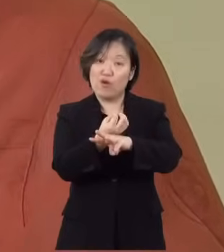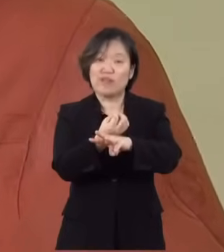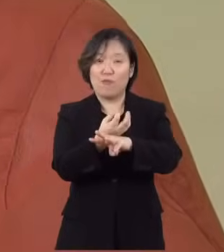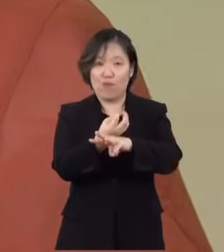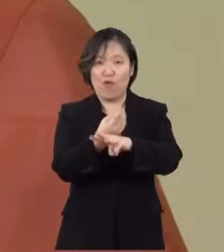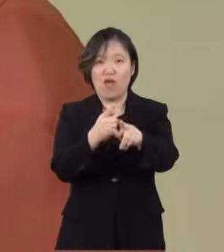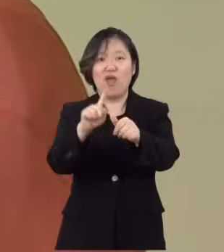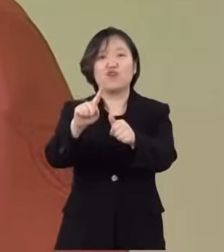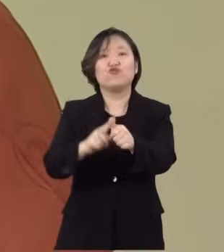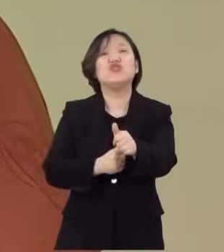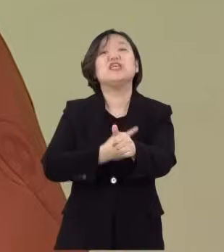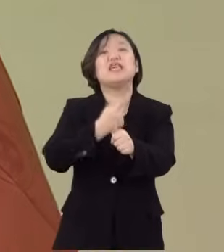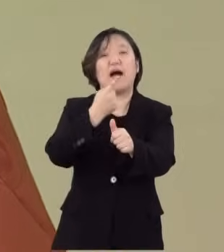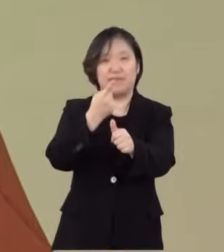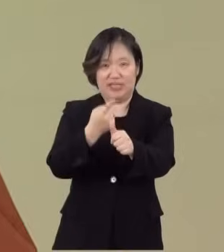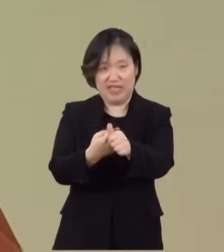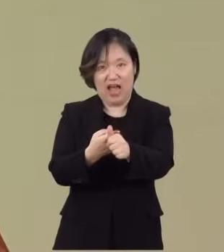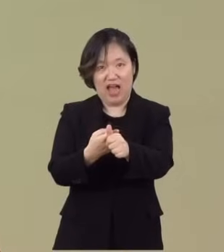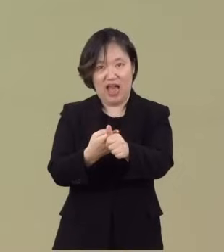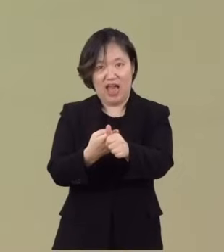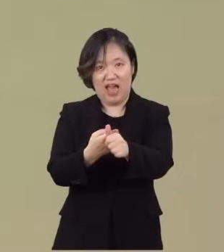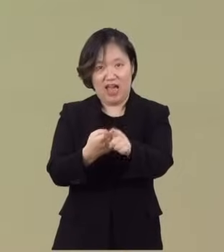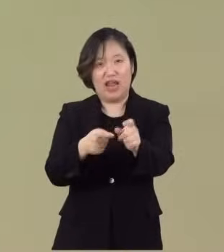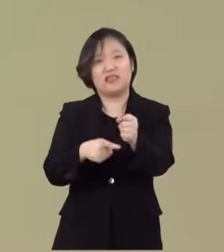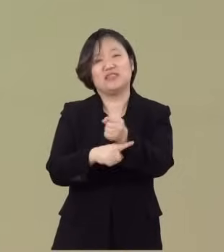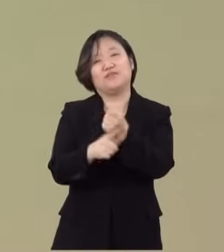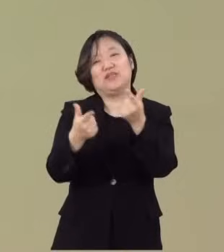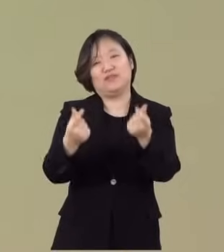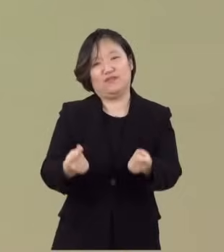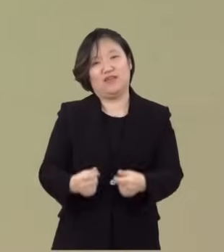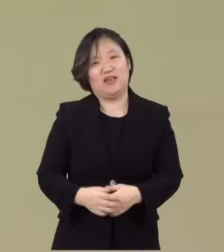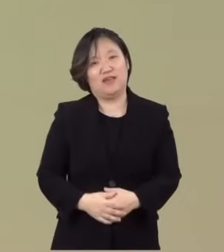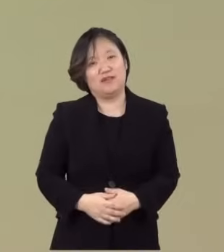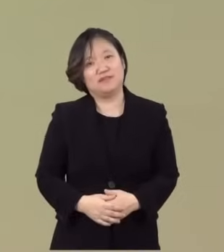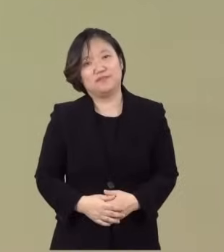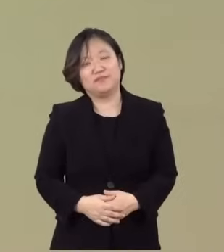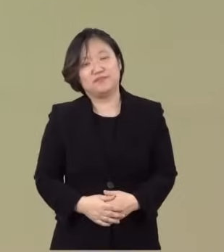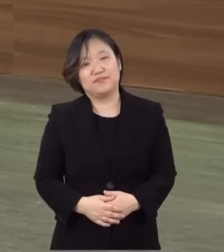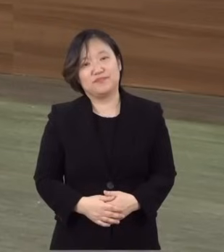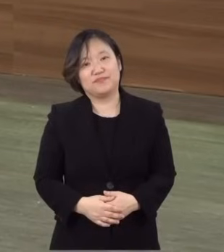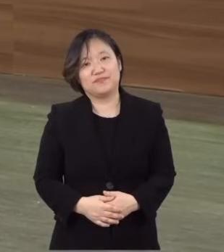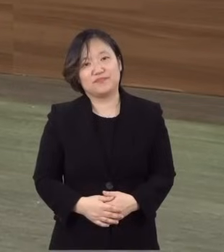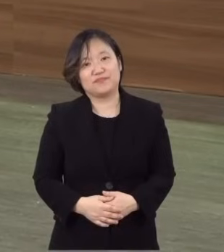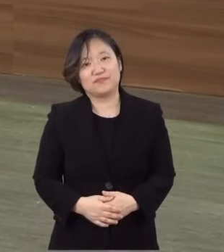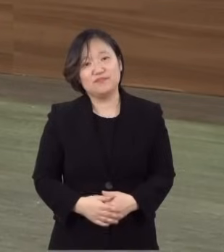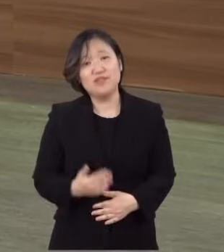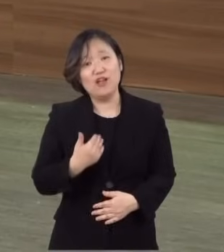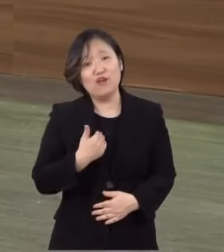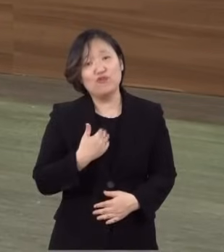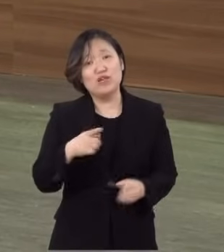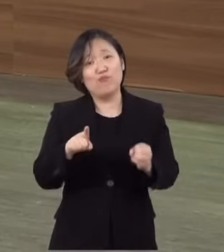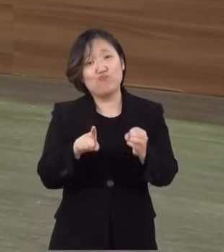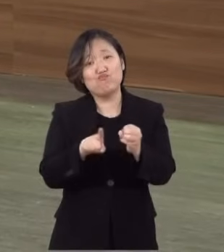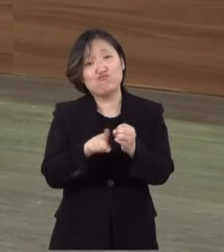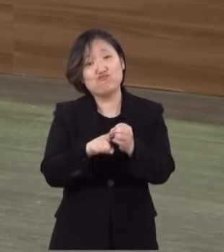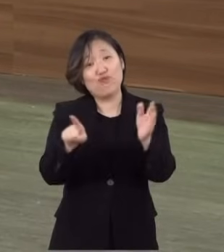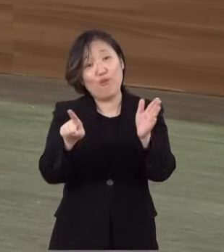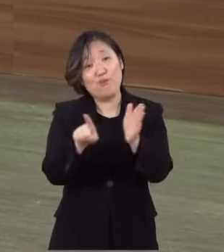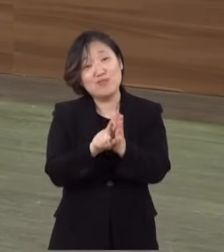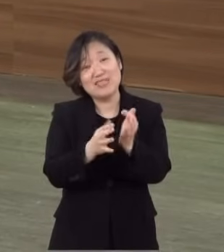귀의를 뜻하는 바로 표현이기도 합니다 그리고 우리